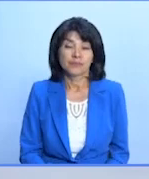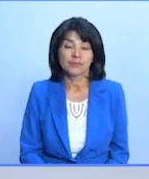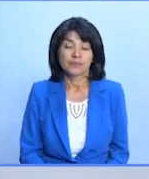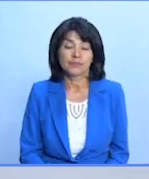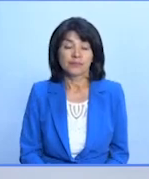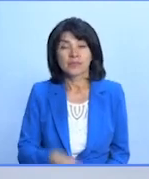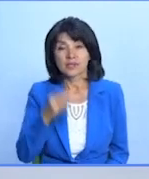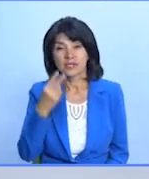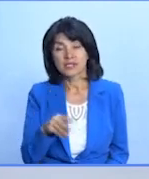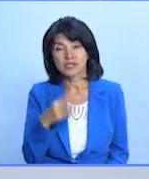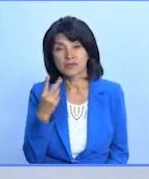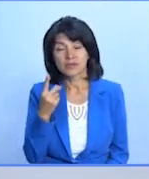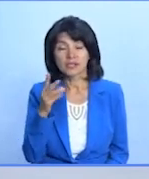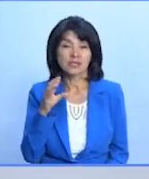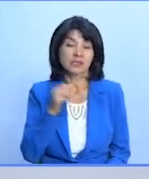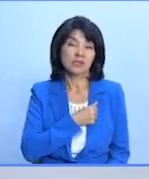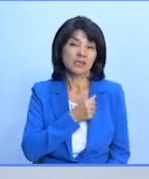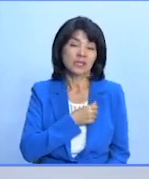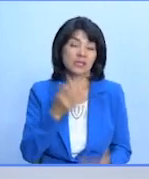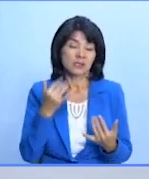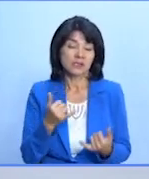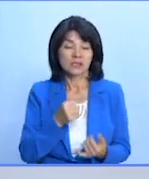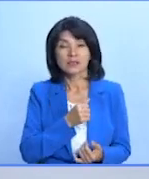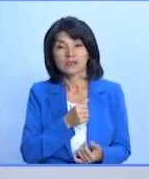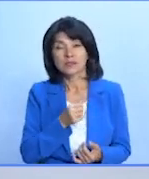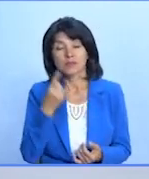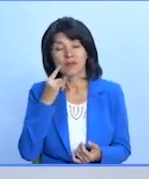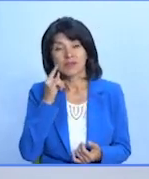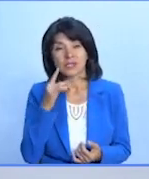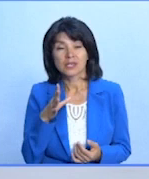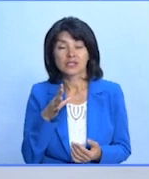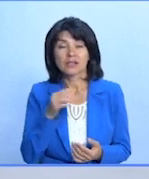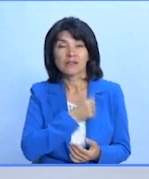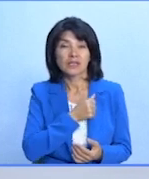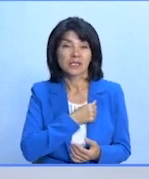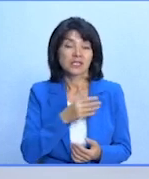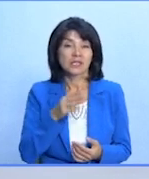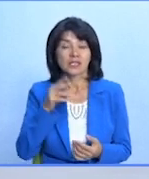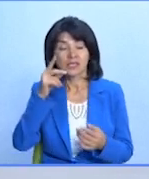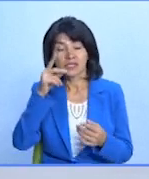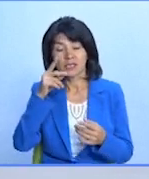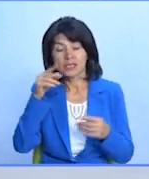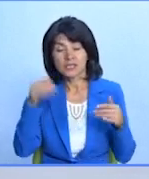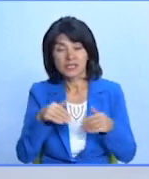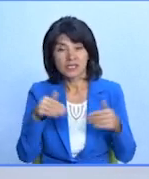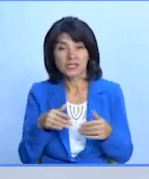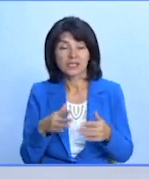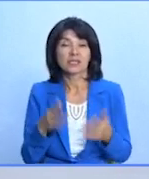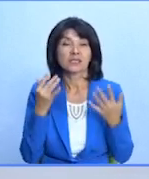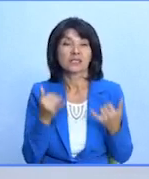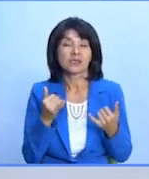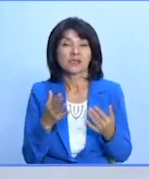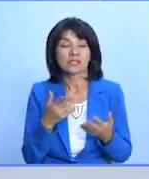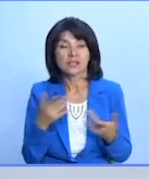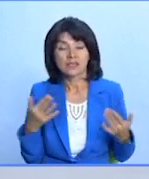тридцать два солдата проходит военную подготовку в павлодарской военно технической школе через несколько дней они ее закончат и получат